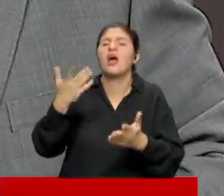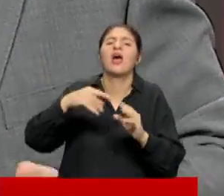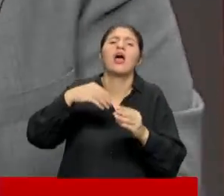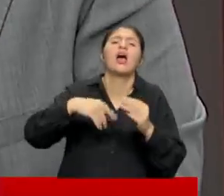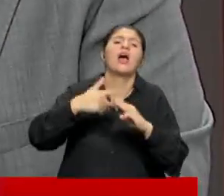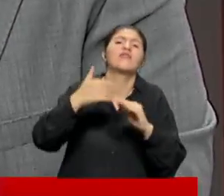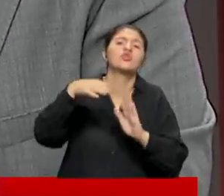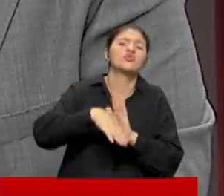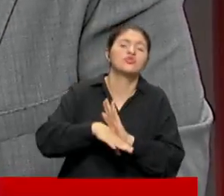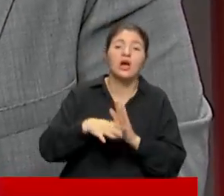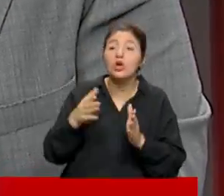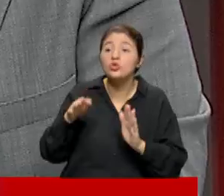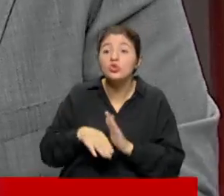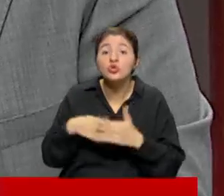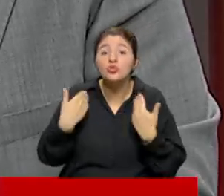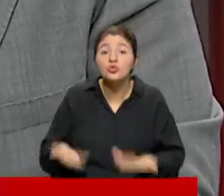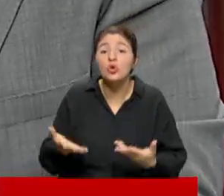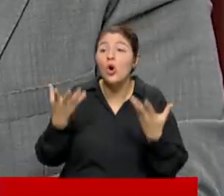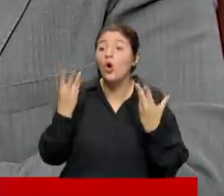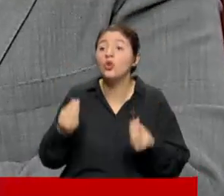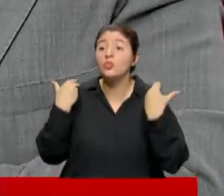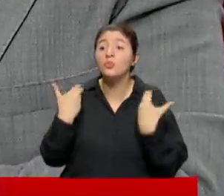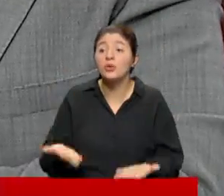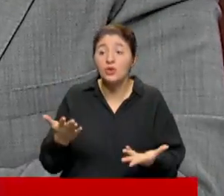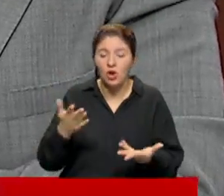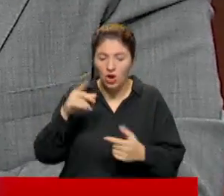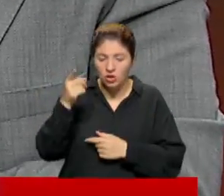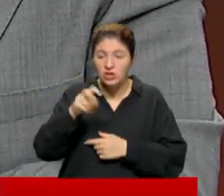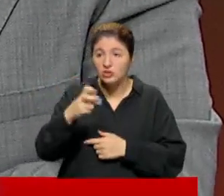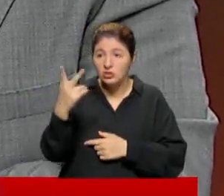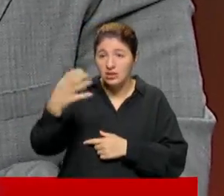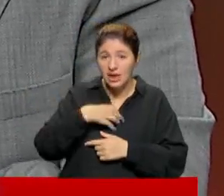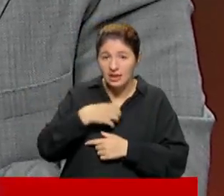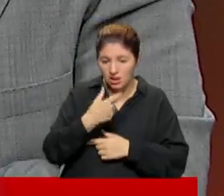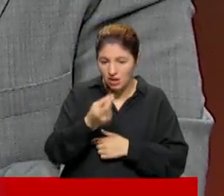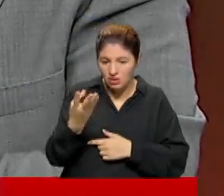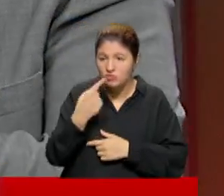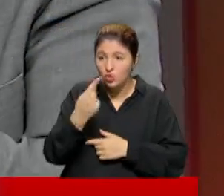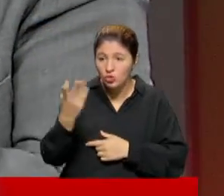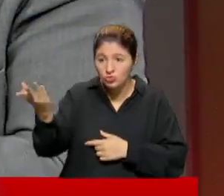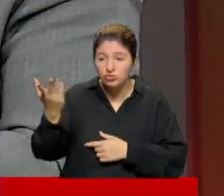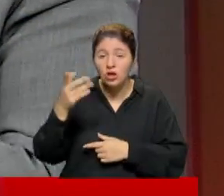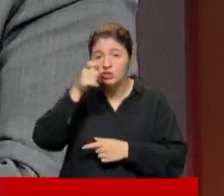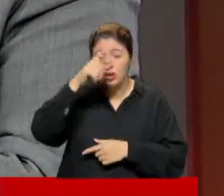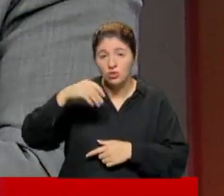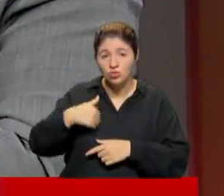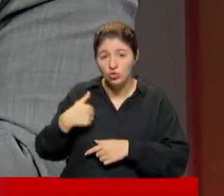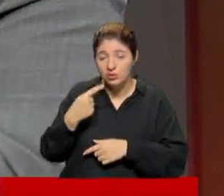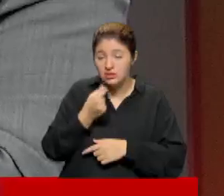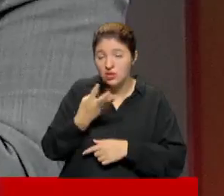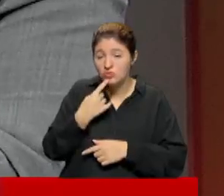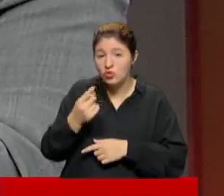düşecek dü kardeşim işte düşmüyor 83 senin rakamların Ne oldu ya senin TÜİK rakamlarıyla